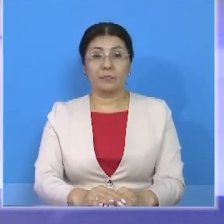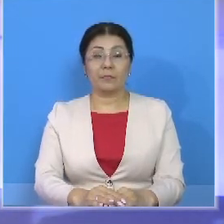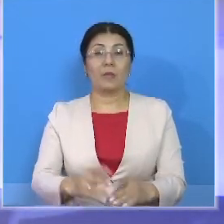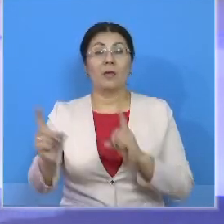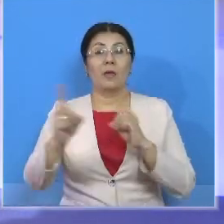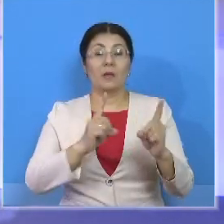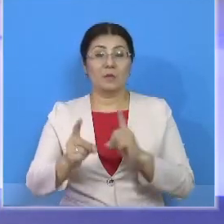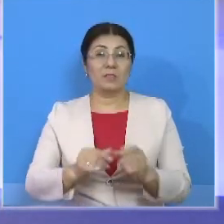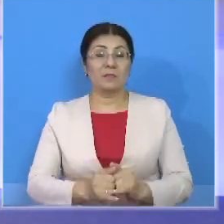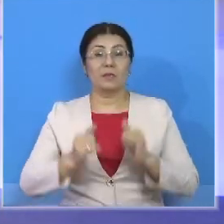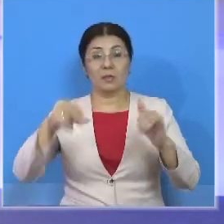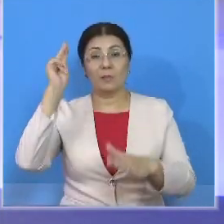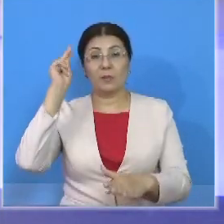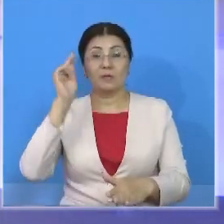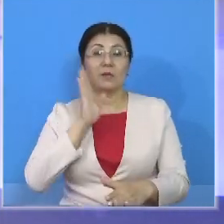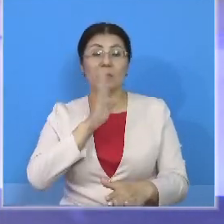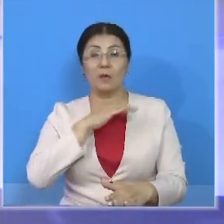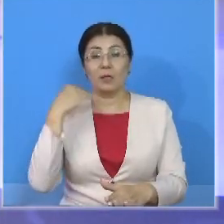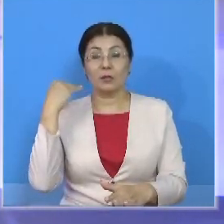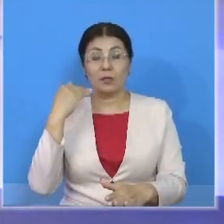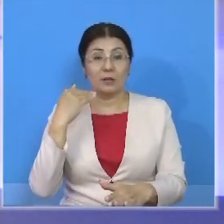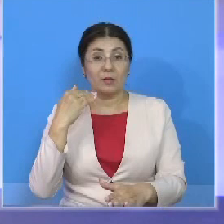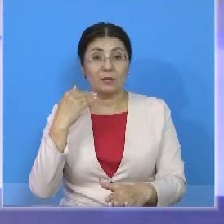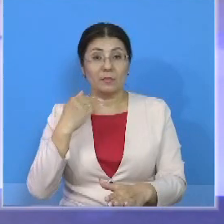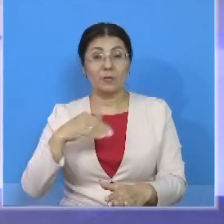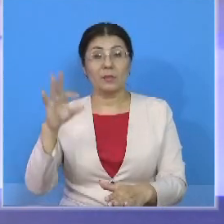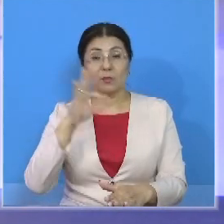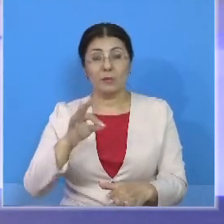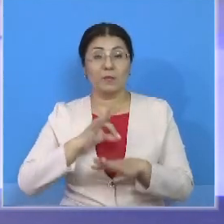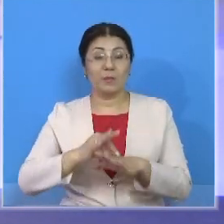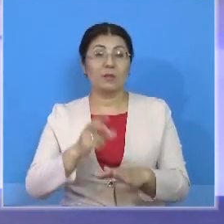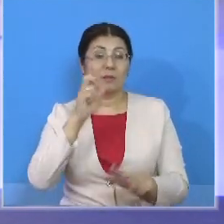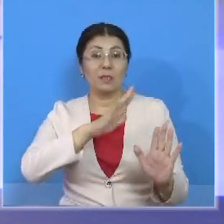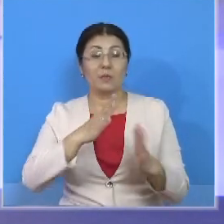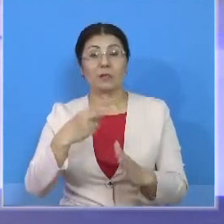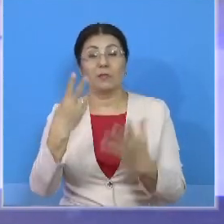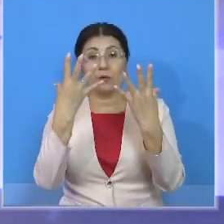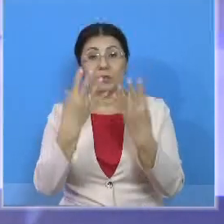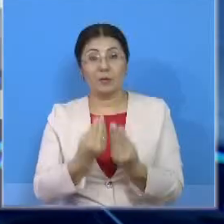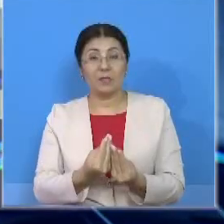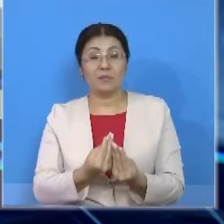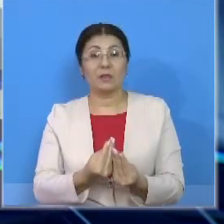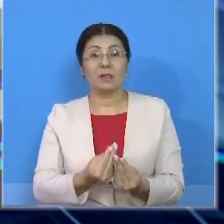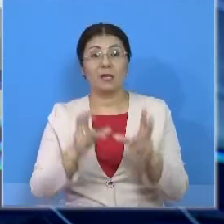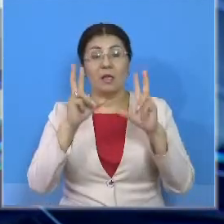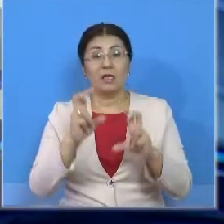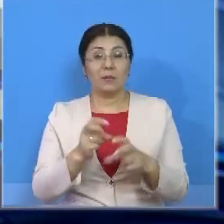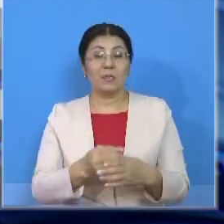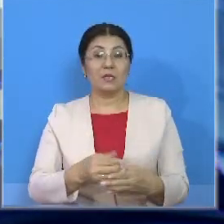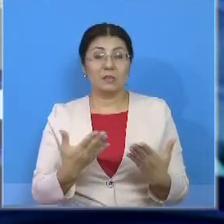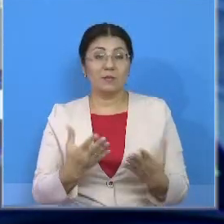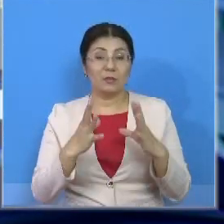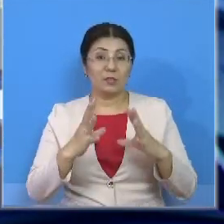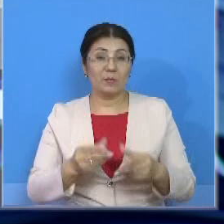Семинар повышения квалификации имамов Актюбинской области прошел сегодня в одной из библиотек города. Двухдневный семинар под названием «Современный мир»